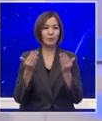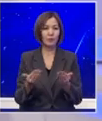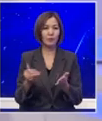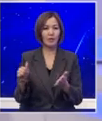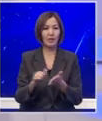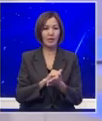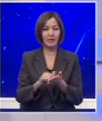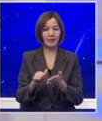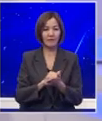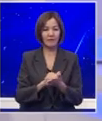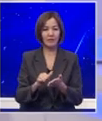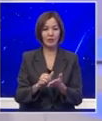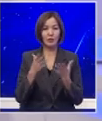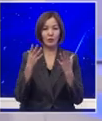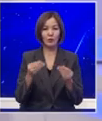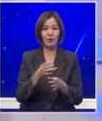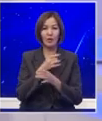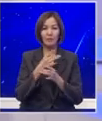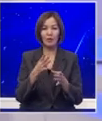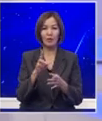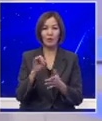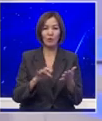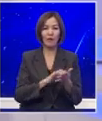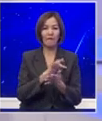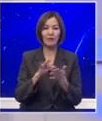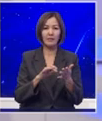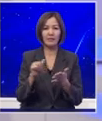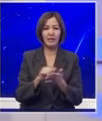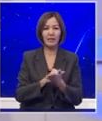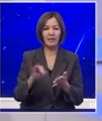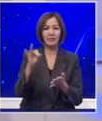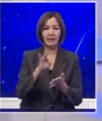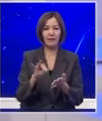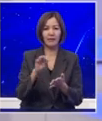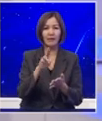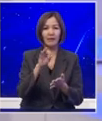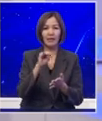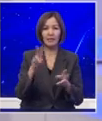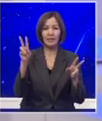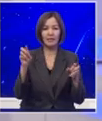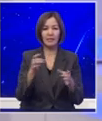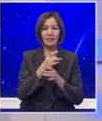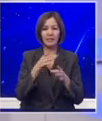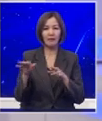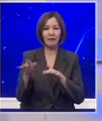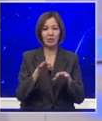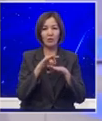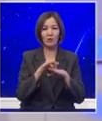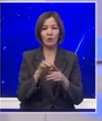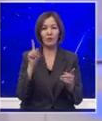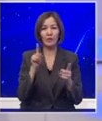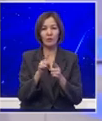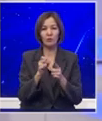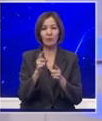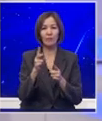Бүгін архившілер күні. Айтулы мерекеге орай Қонаев қаласында архив тарихымыздың темірғазығы атты салтанатты шара өтті.